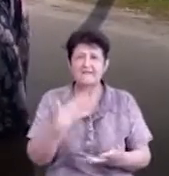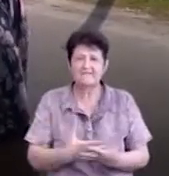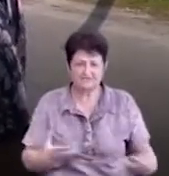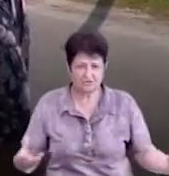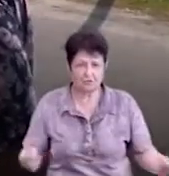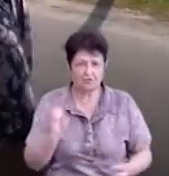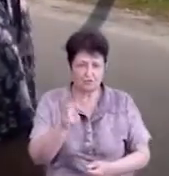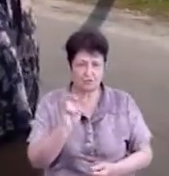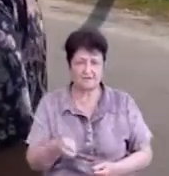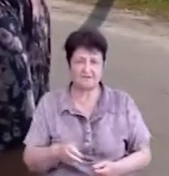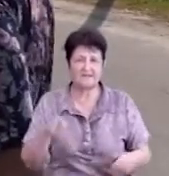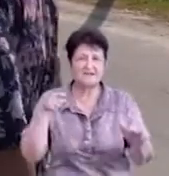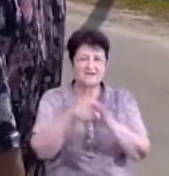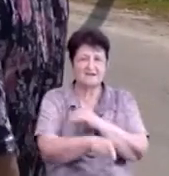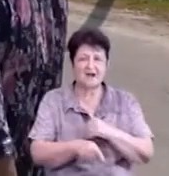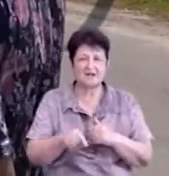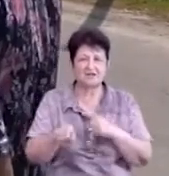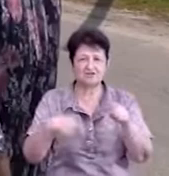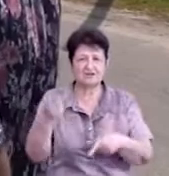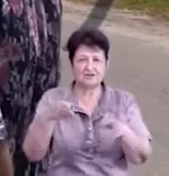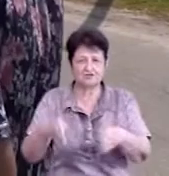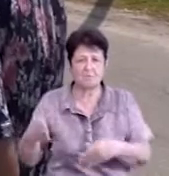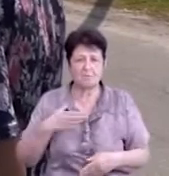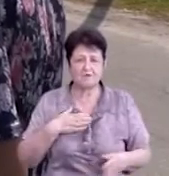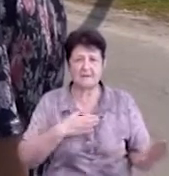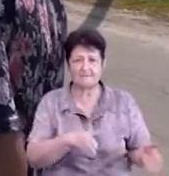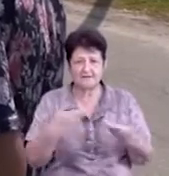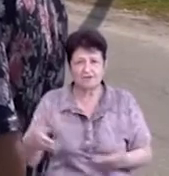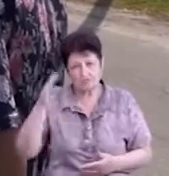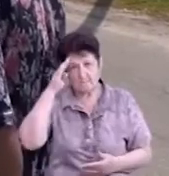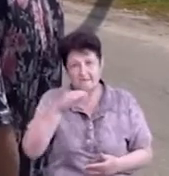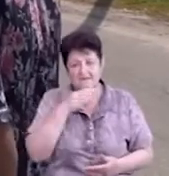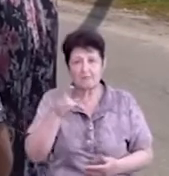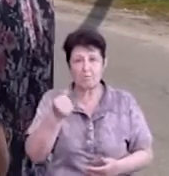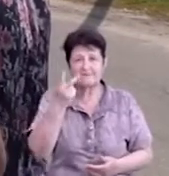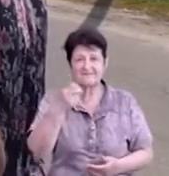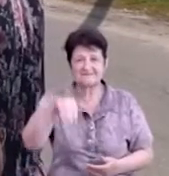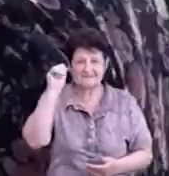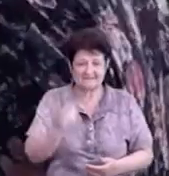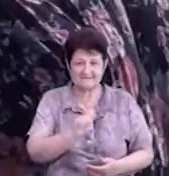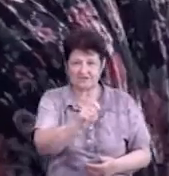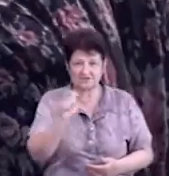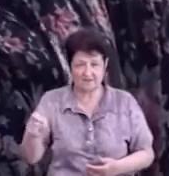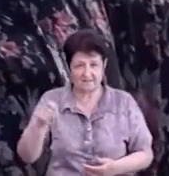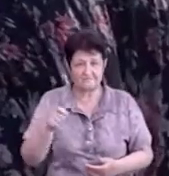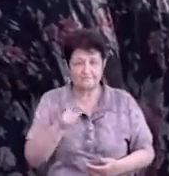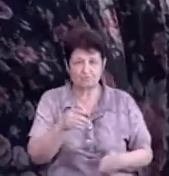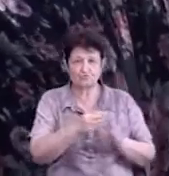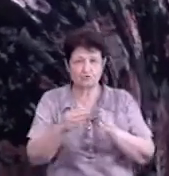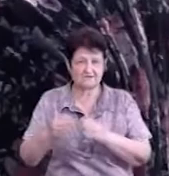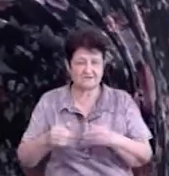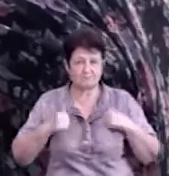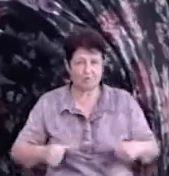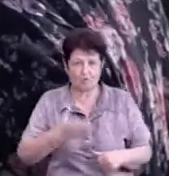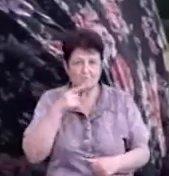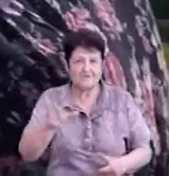оттуда городами туди тікали. І моє предложення, щоб батьків 1200 штраху їм дали, тут сусідам спокою немає.